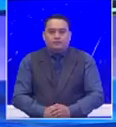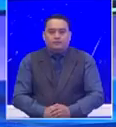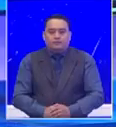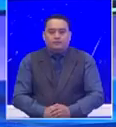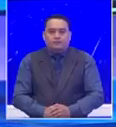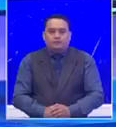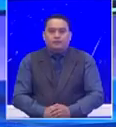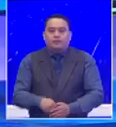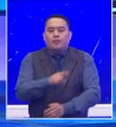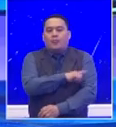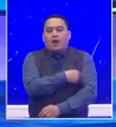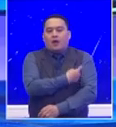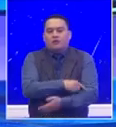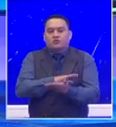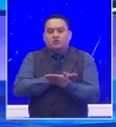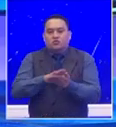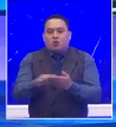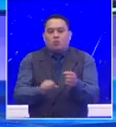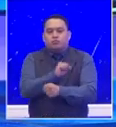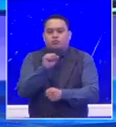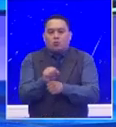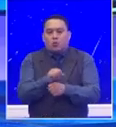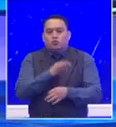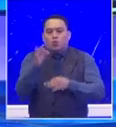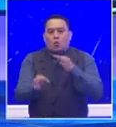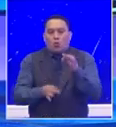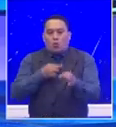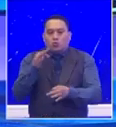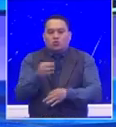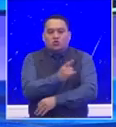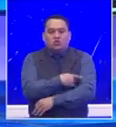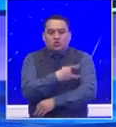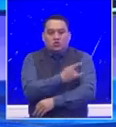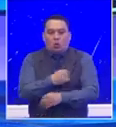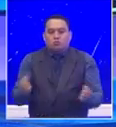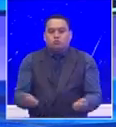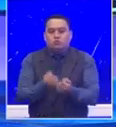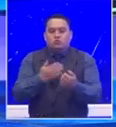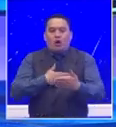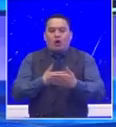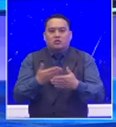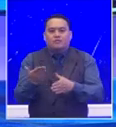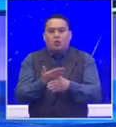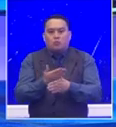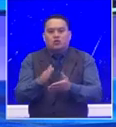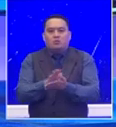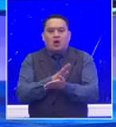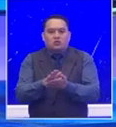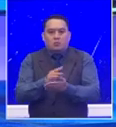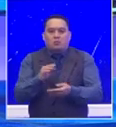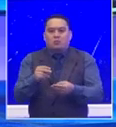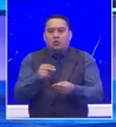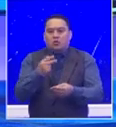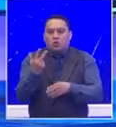Продолжаем выпуск. Работники санитарных постов несут круглосуточную вахту. Поддержать их спешат волонтеры. Каждый день они развозят